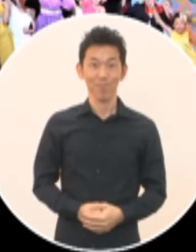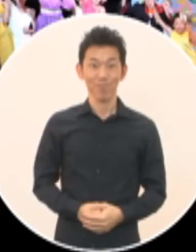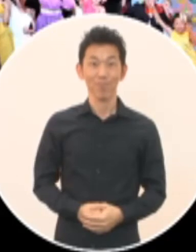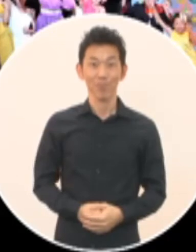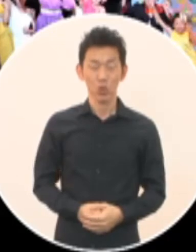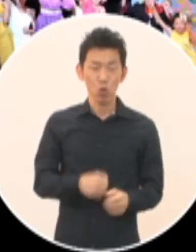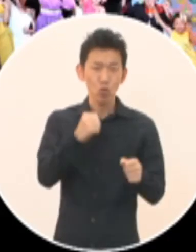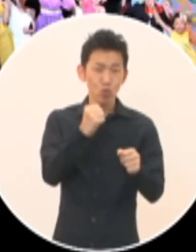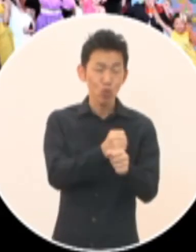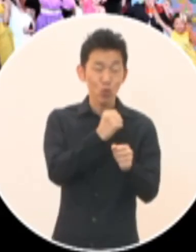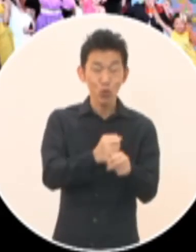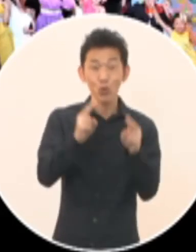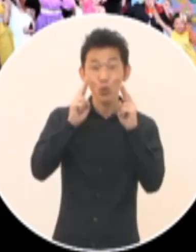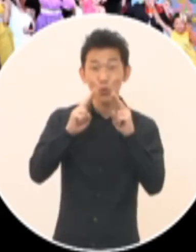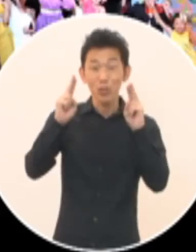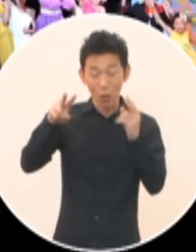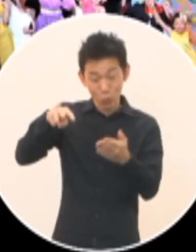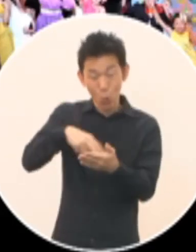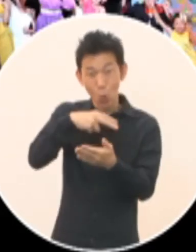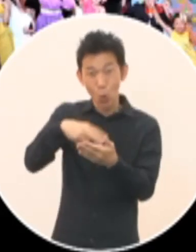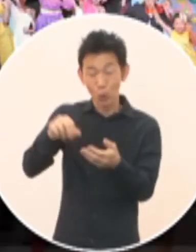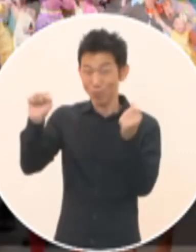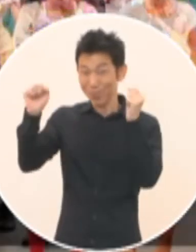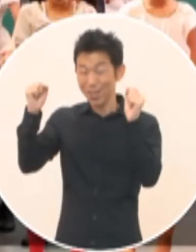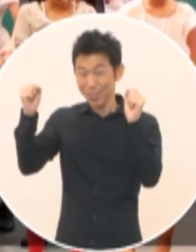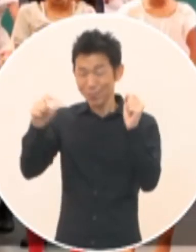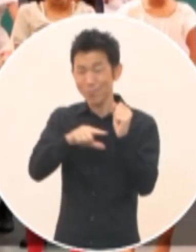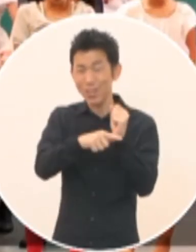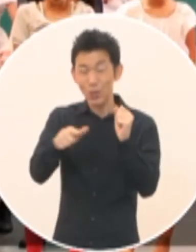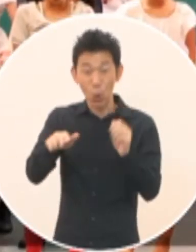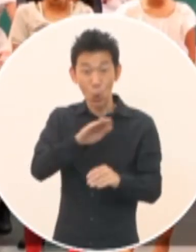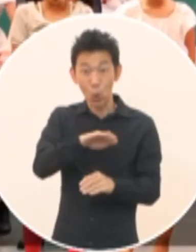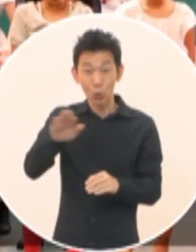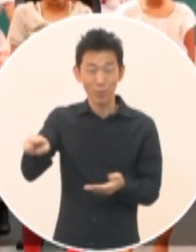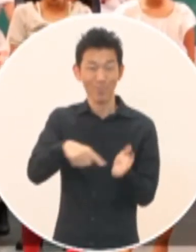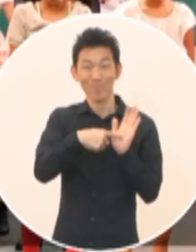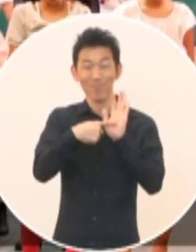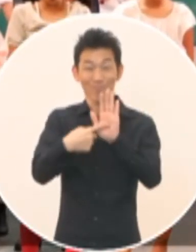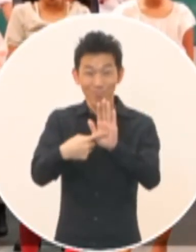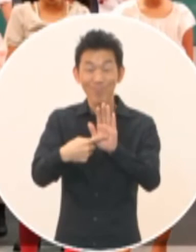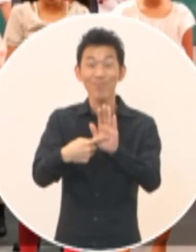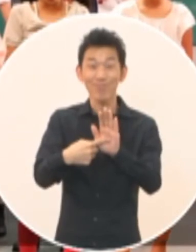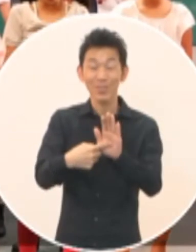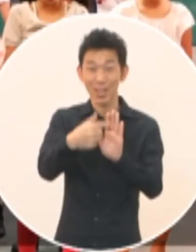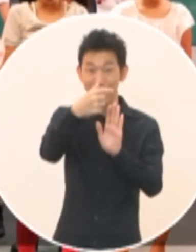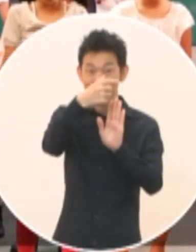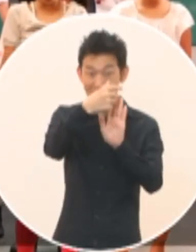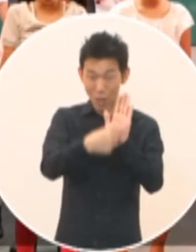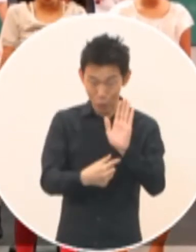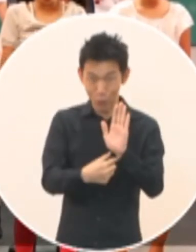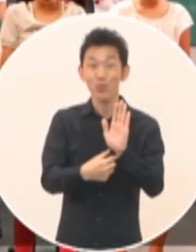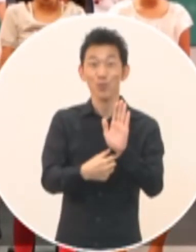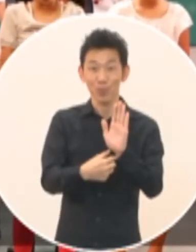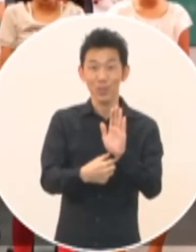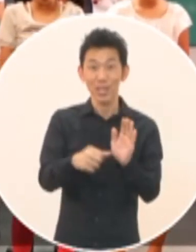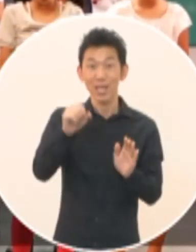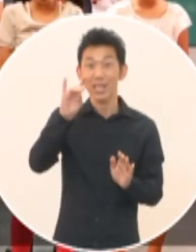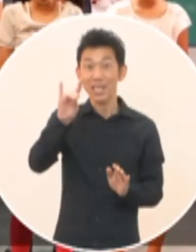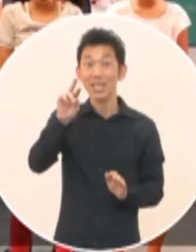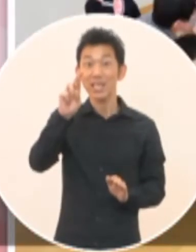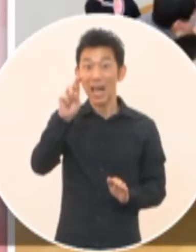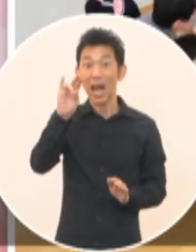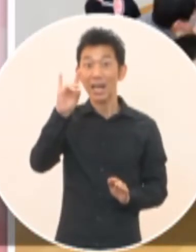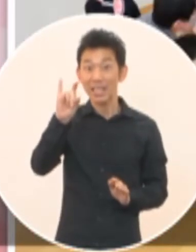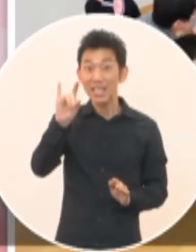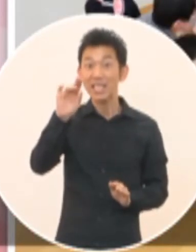作る、歌う、踊る、演じる、すべて子どもたちが行う創作子どもミュージカルキラキラサ